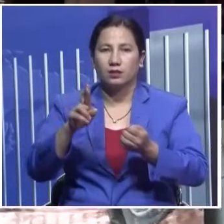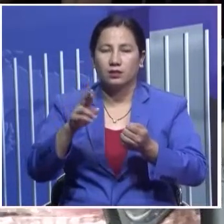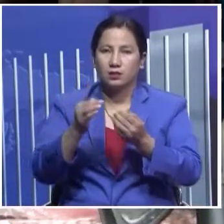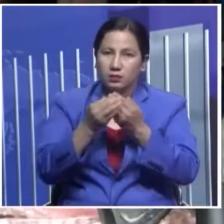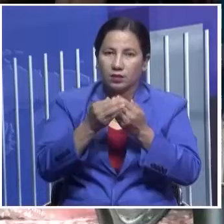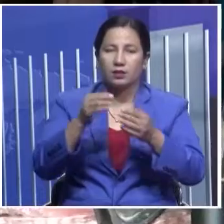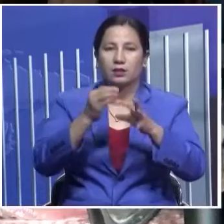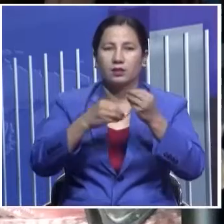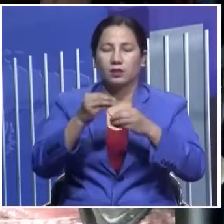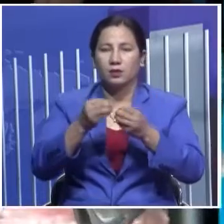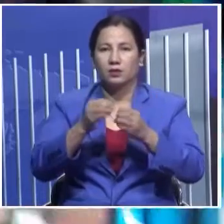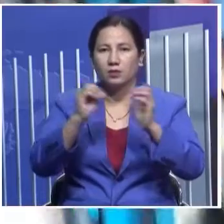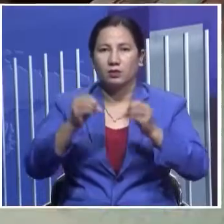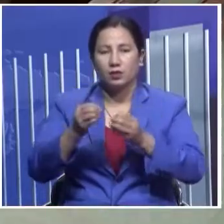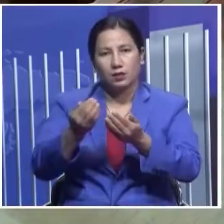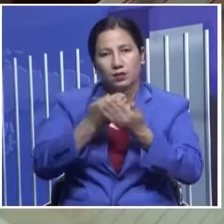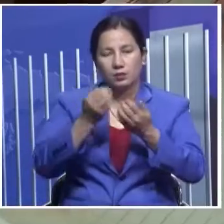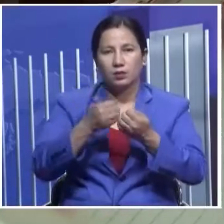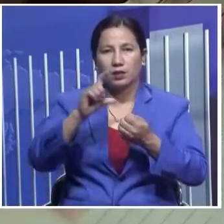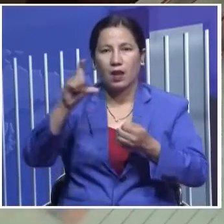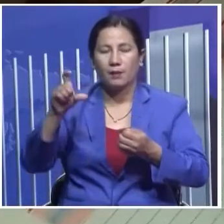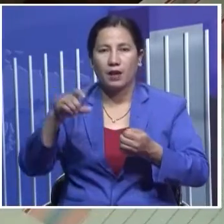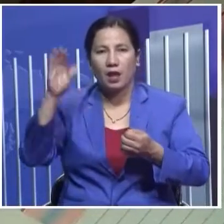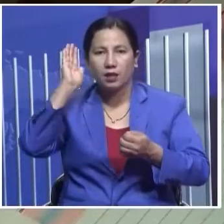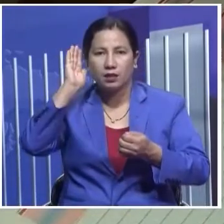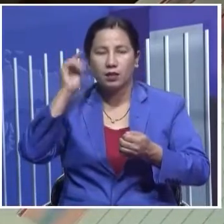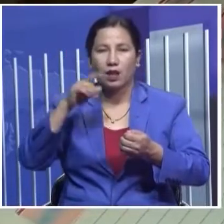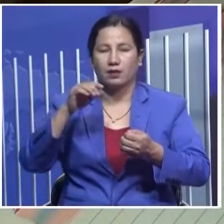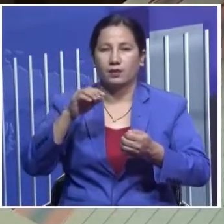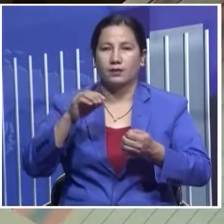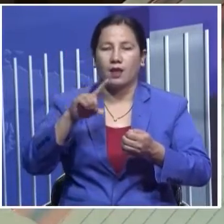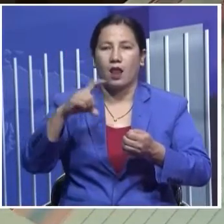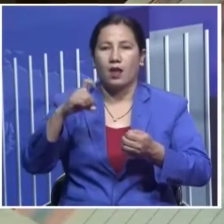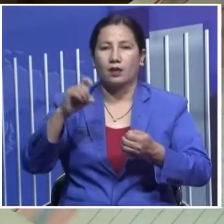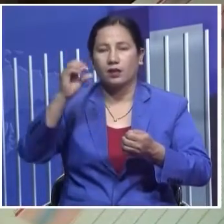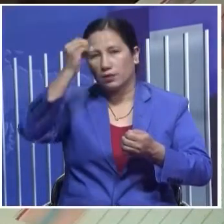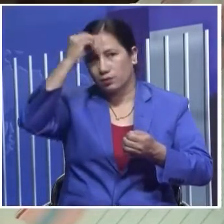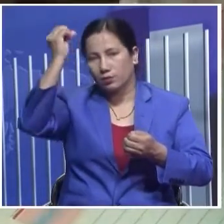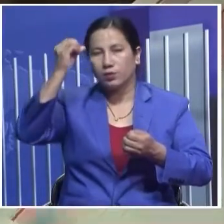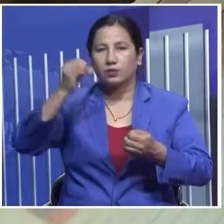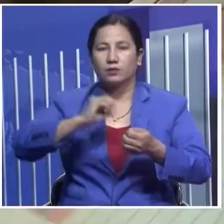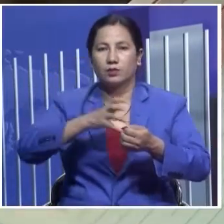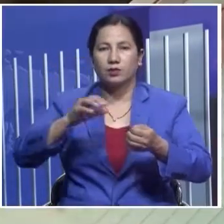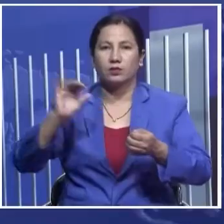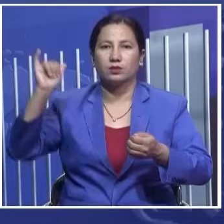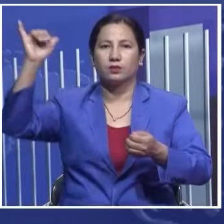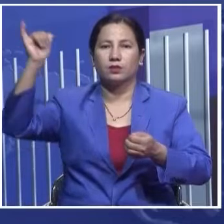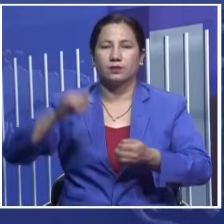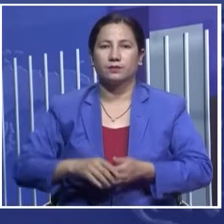व्यवसाय पनि सचेत हुन थालेका छन्। नेपाल टेलिभिजन समाचारका लागि सुभाष नेपाली, सुदूरपश्चिम प्रदेश, डोटी।